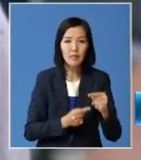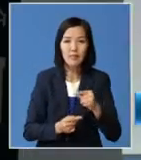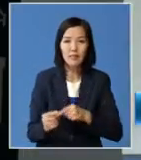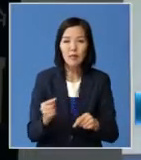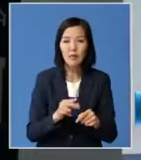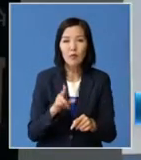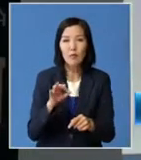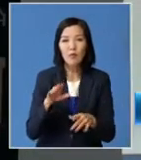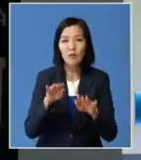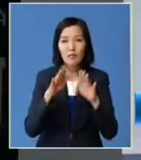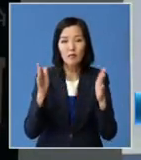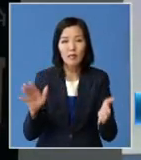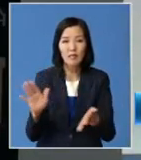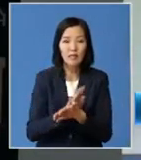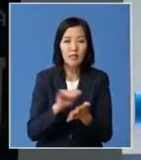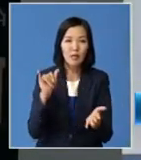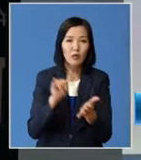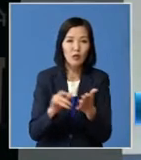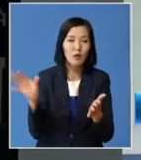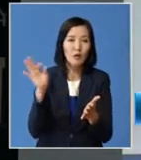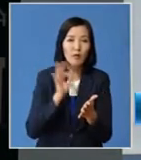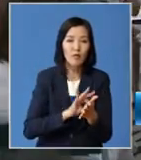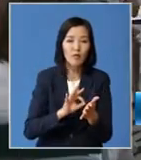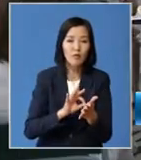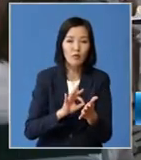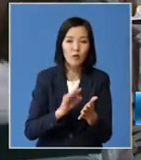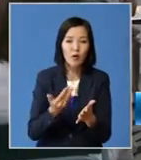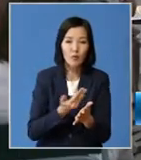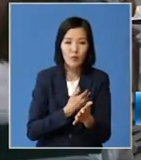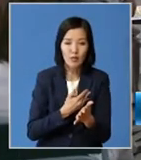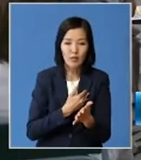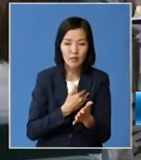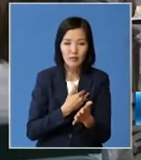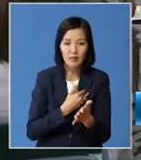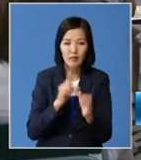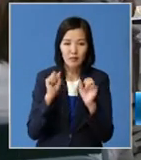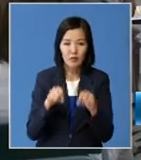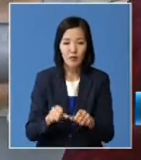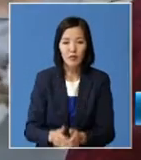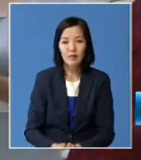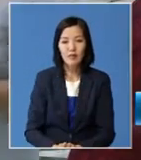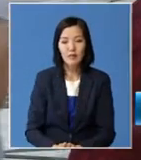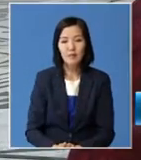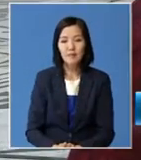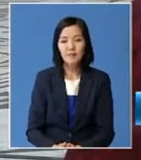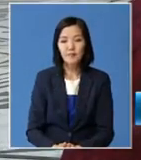пост терминалда тегін орнатып пайдалануға болатынын жеткізгіміз келеді, деді орталық өкілі.